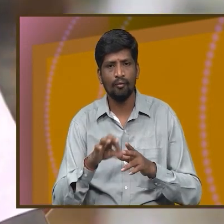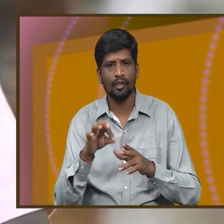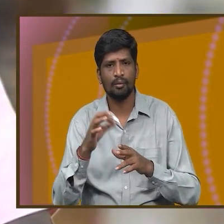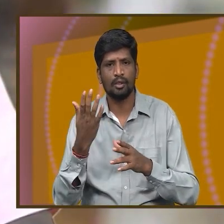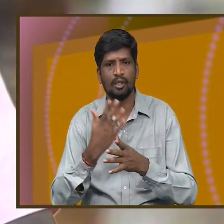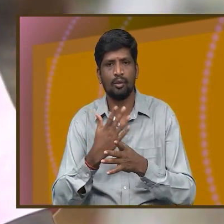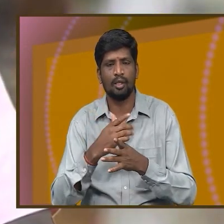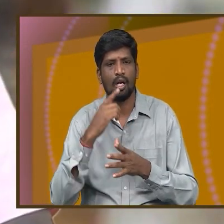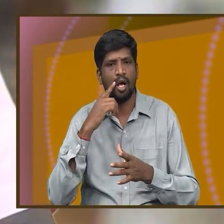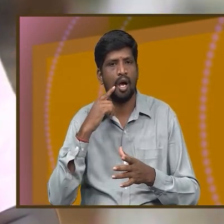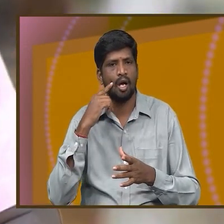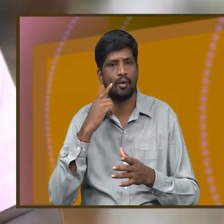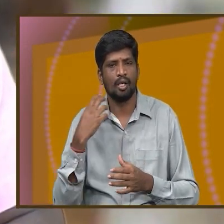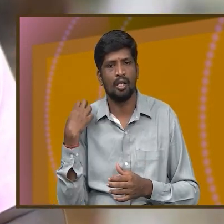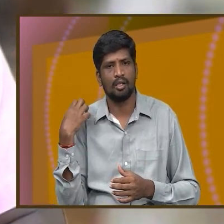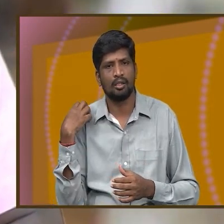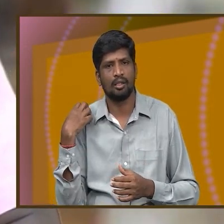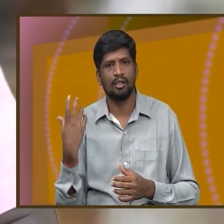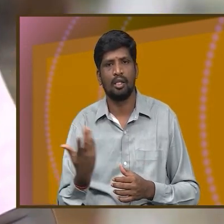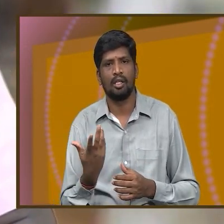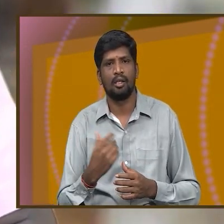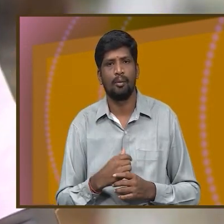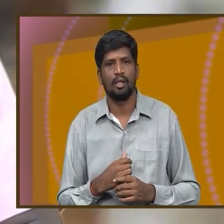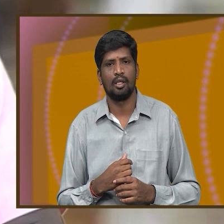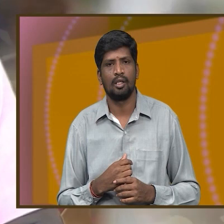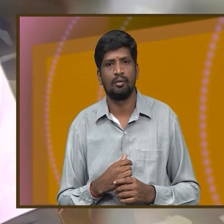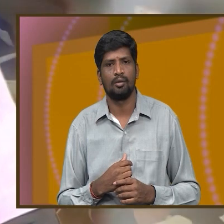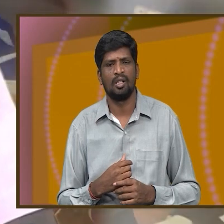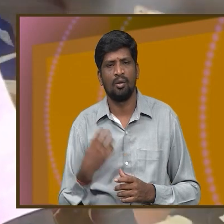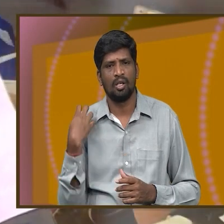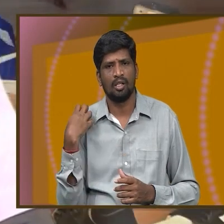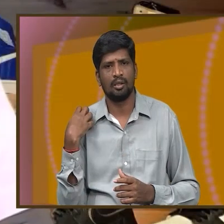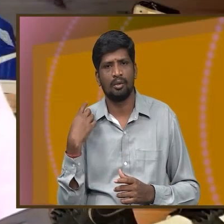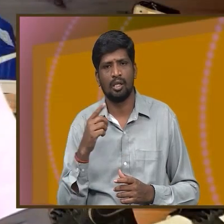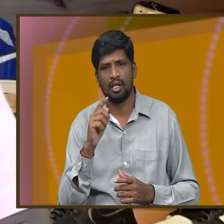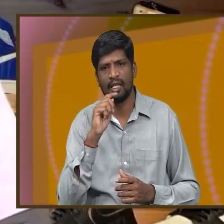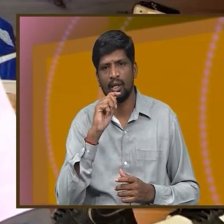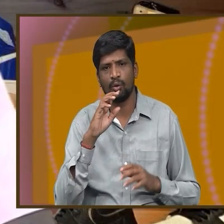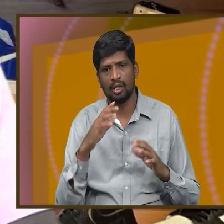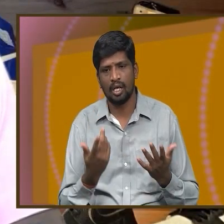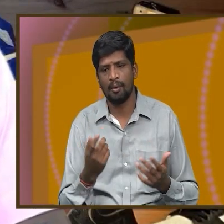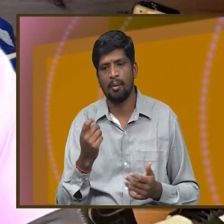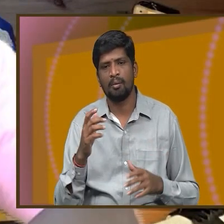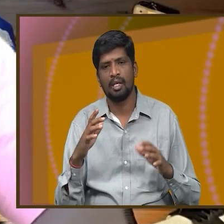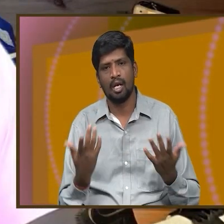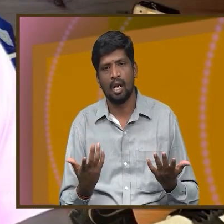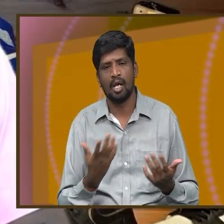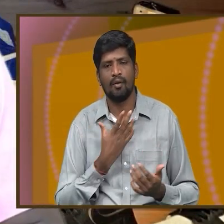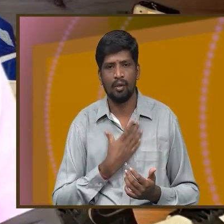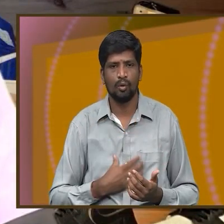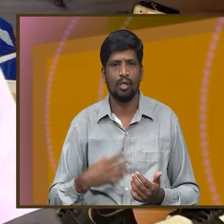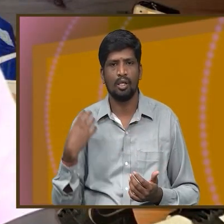தொழிலாளி மாரியினுடைய வறுமை நிலை, அவர் எவ்வளவு வறுமை வாய்ப்பட்டு ஒரு டீ கூட குடிக்க முடியாத ஒரு நிலையில் இருக்கக்கூடிய அவருடைய வறுமையை